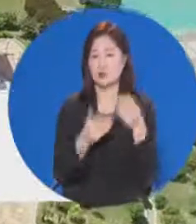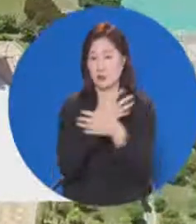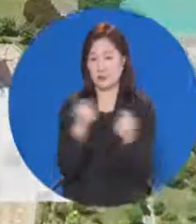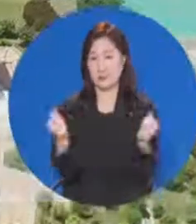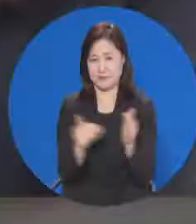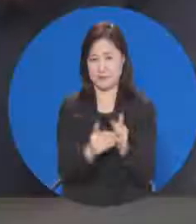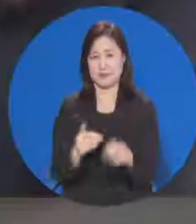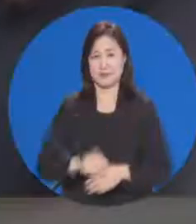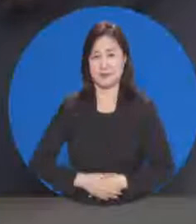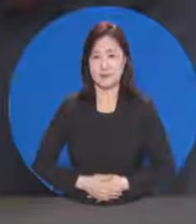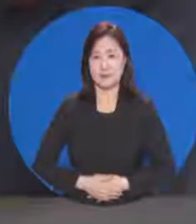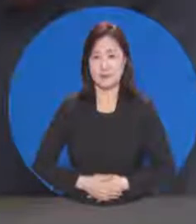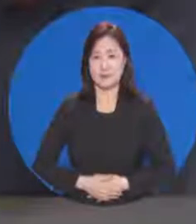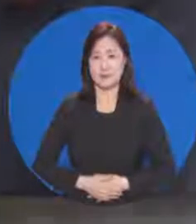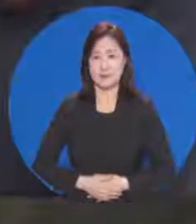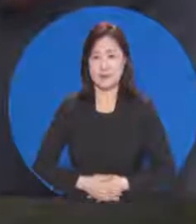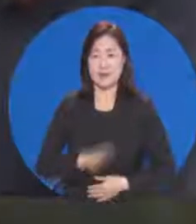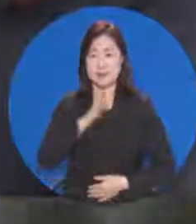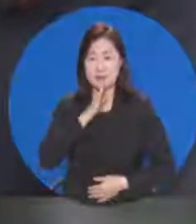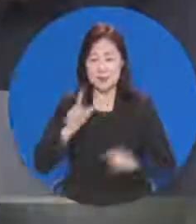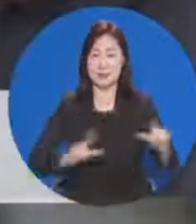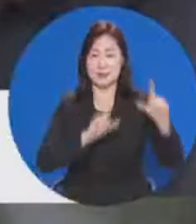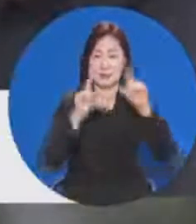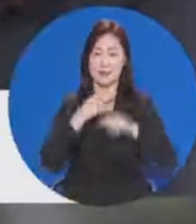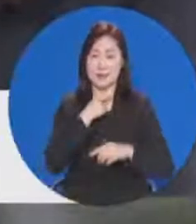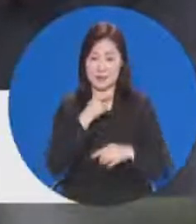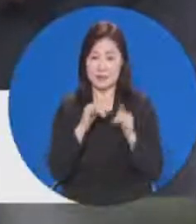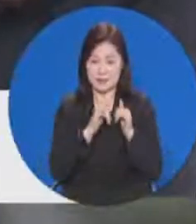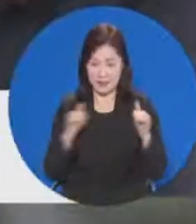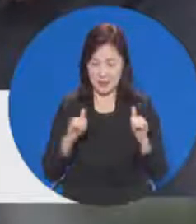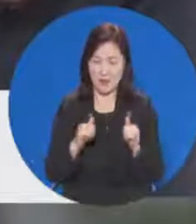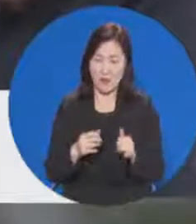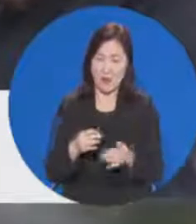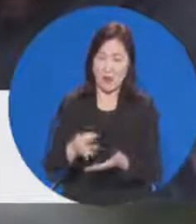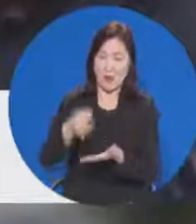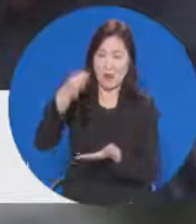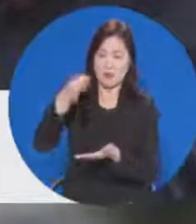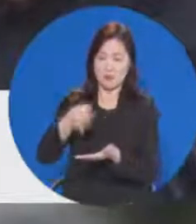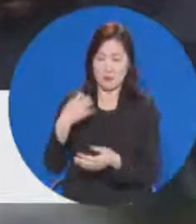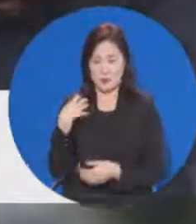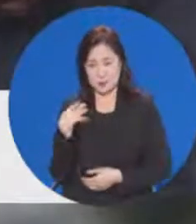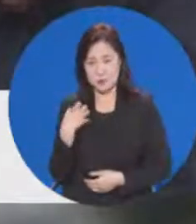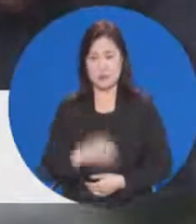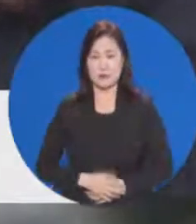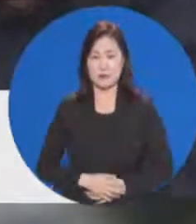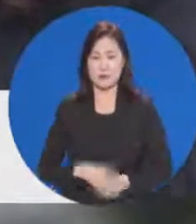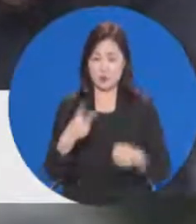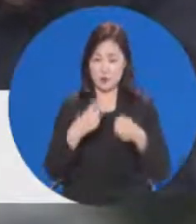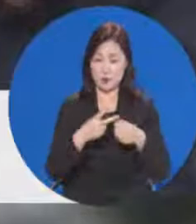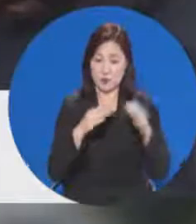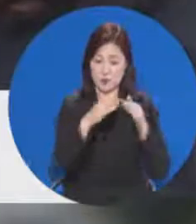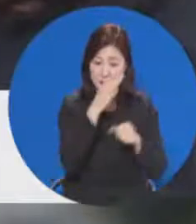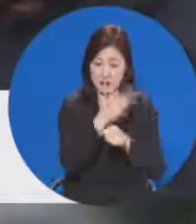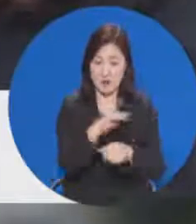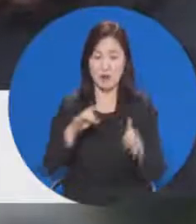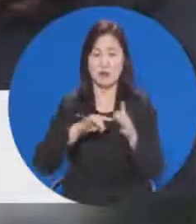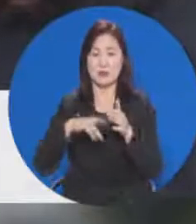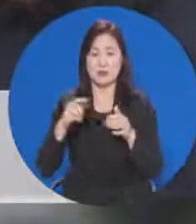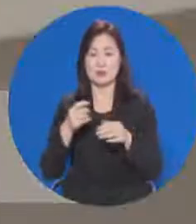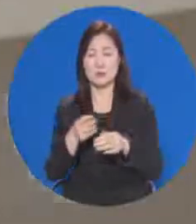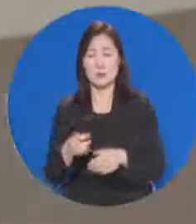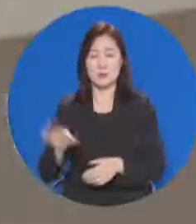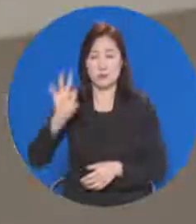있습니다. 실거주하실 분들 입장에서는 일단 금액 자체가 너무 높고 두 번째로 샀을 때에는 무조건 취득세가 너무 높기